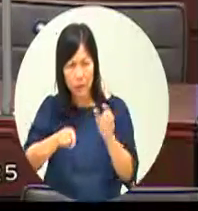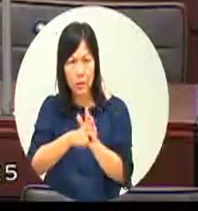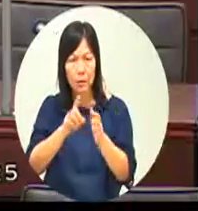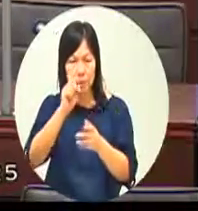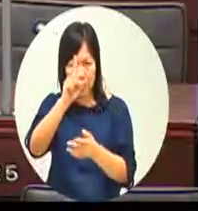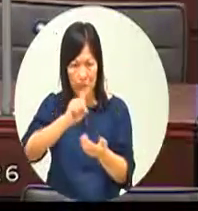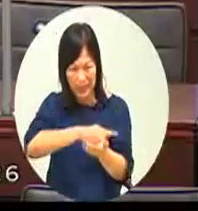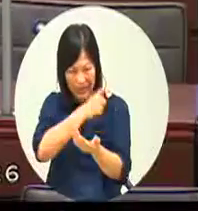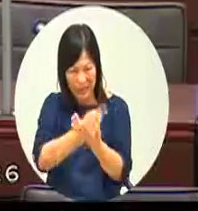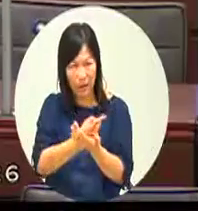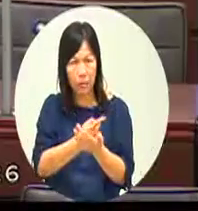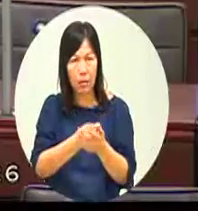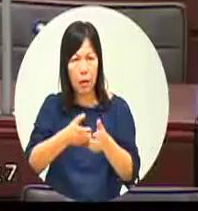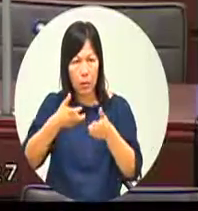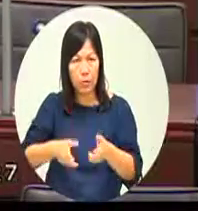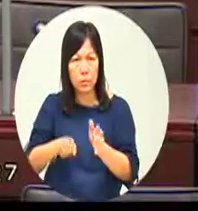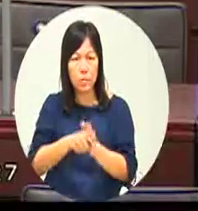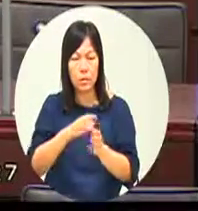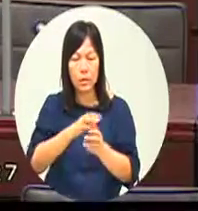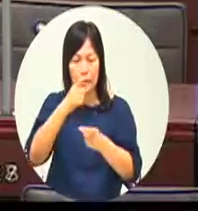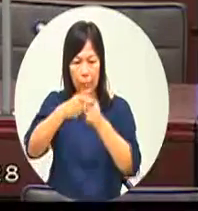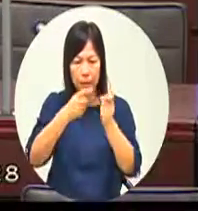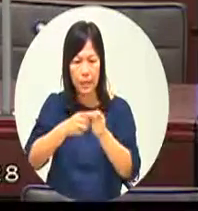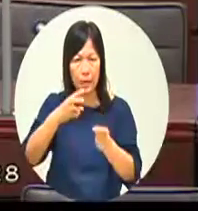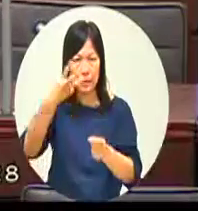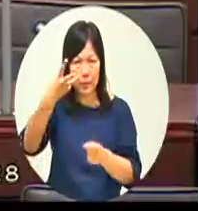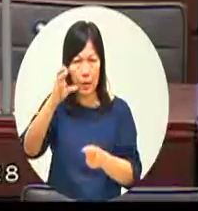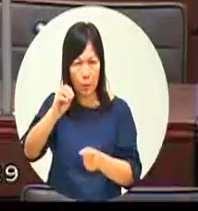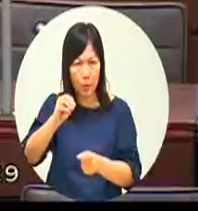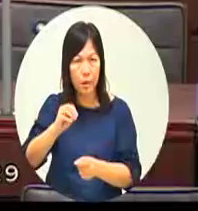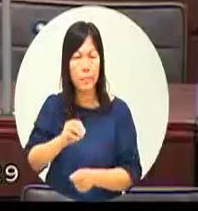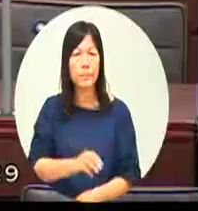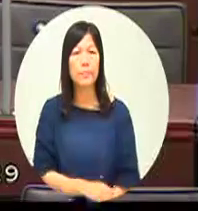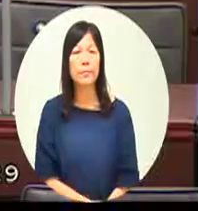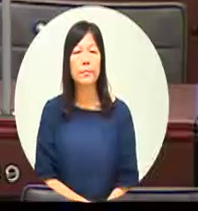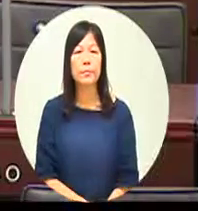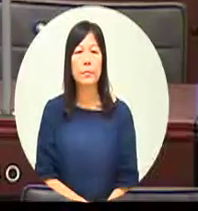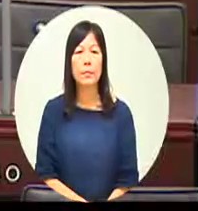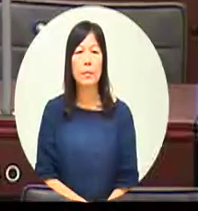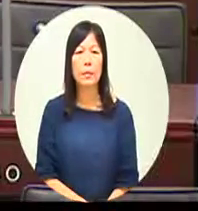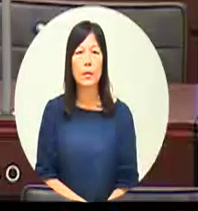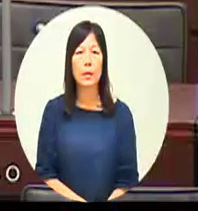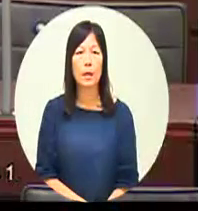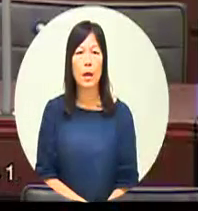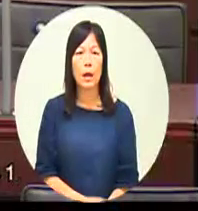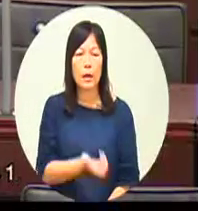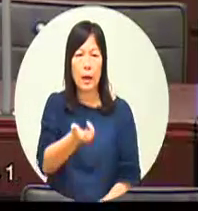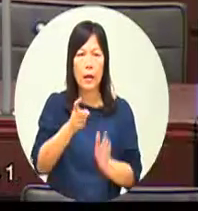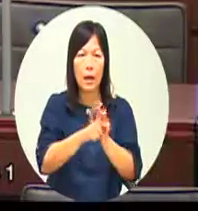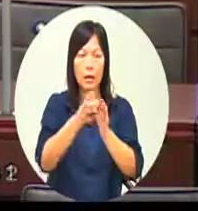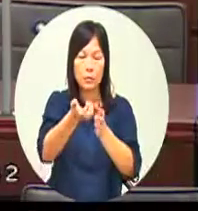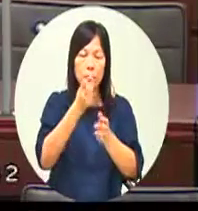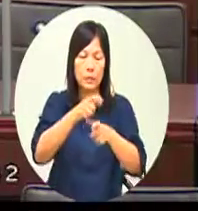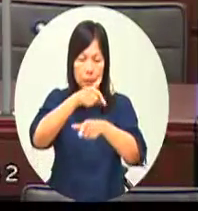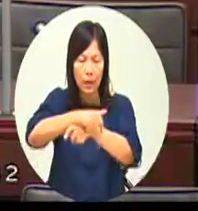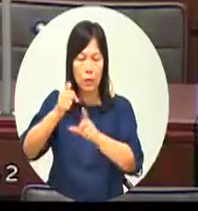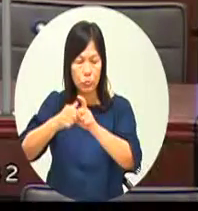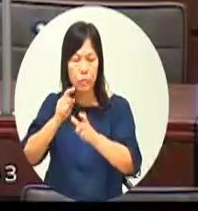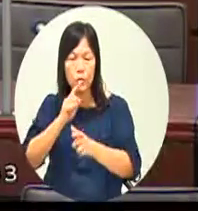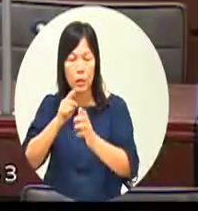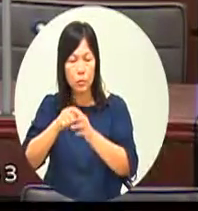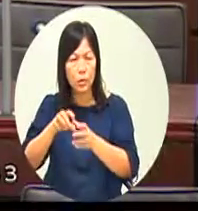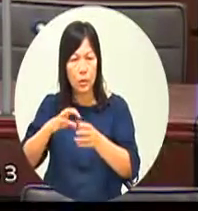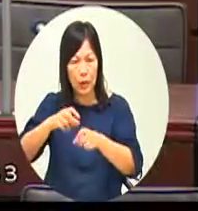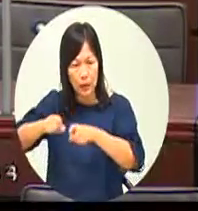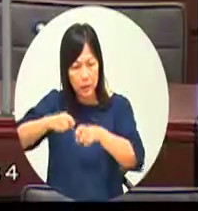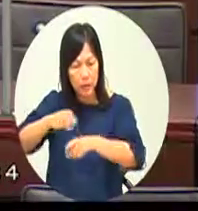栋一年3万，一年3万的部分，好，所以如果刚刚以南区焚化厂的部分来讲，因为它的设计